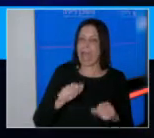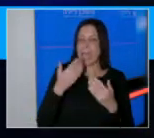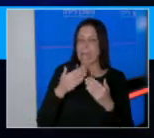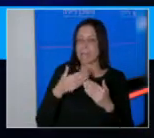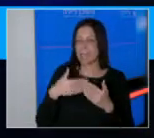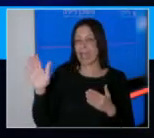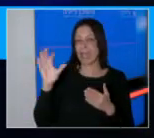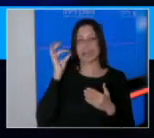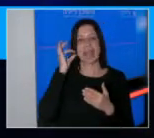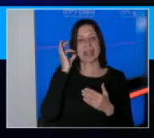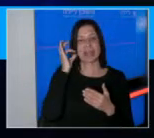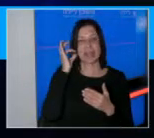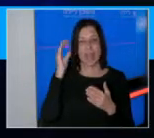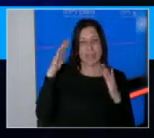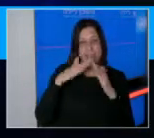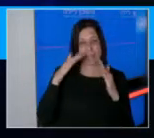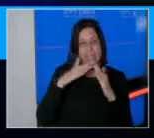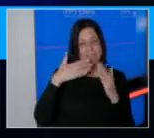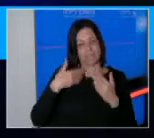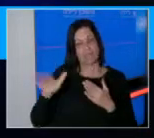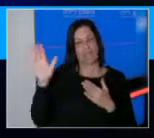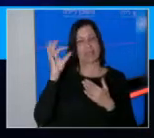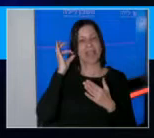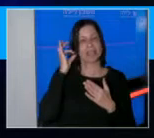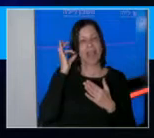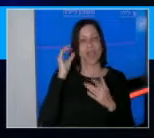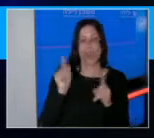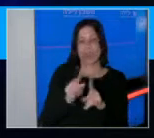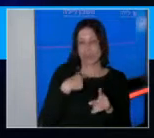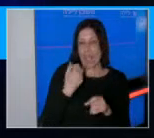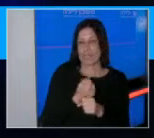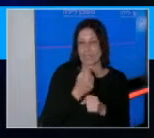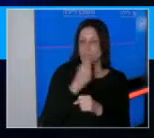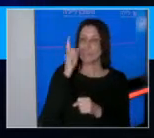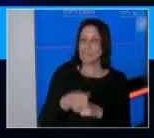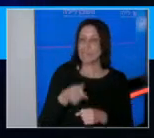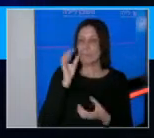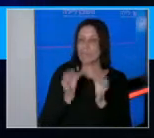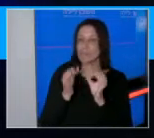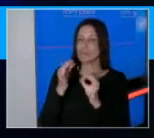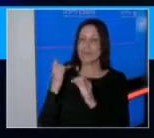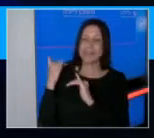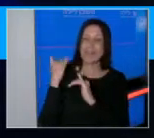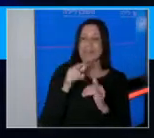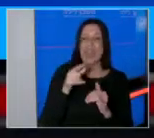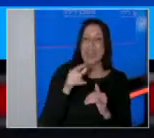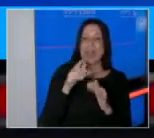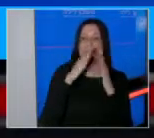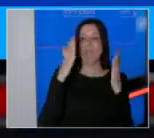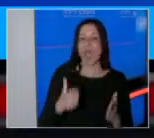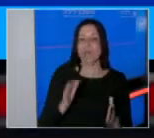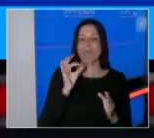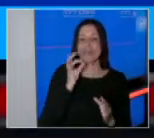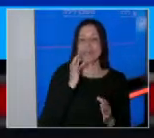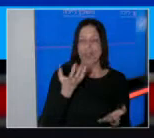את הילדה מהבית, מרחיקים את הילדה, כמו שבעצם עשינו, צו של בית משפט שהעביר אותה למעון לנערות, בעצם